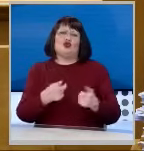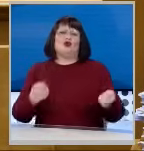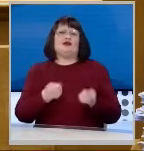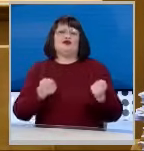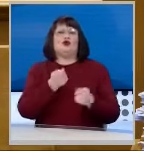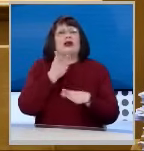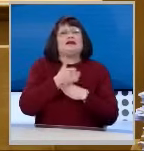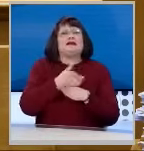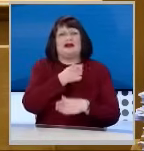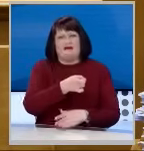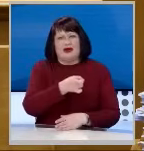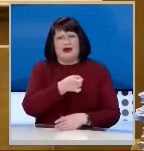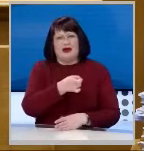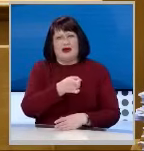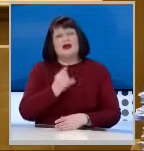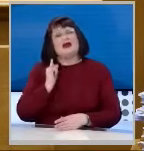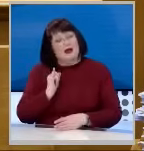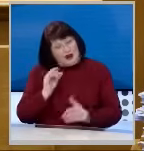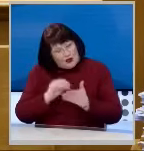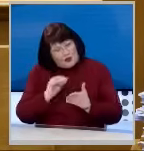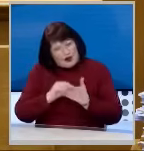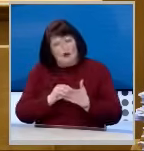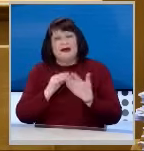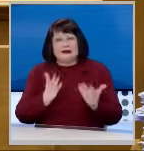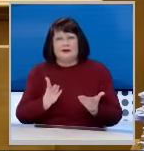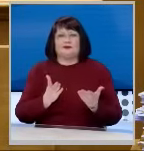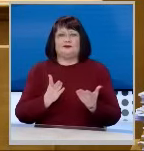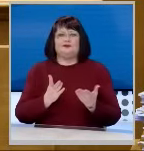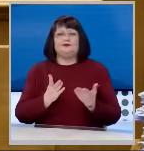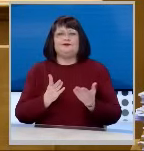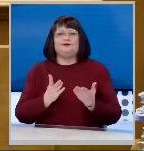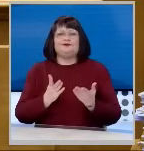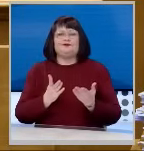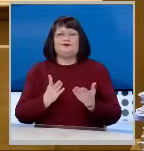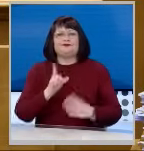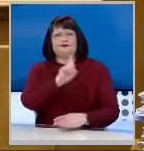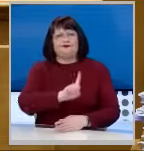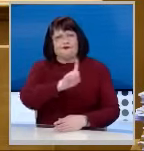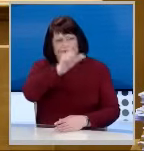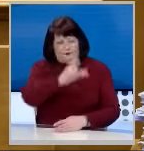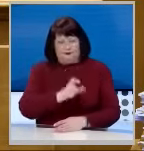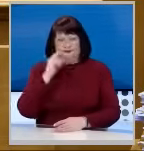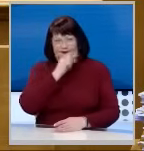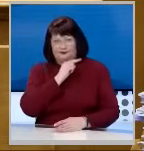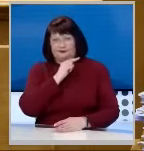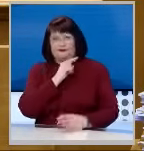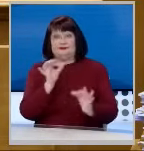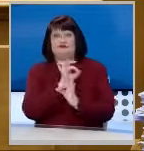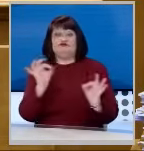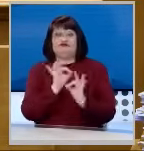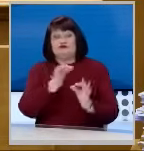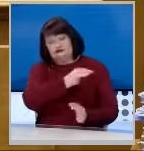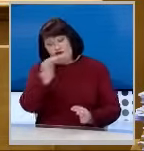καταχωρισμένο ακόμη ακόμη ότι ο κύριος μητσοτάκης ενώ διαβεβαίωνε